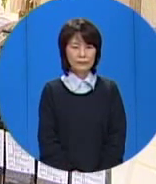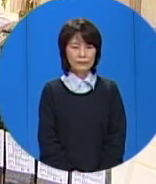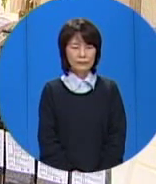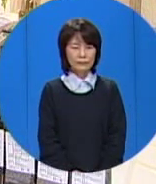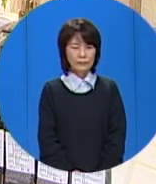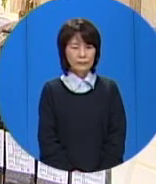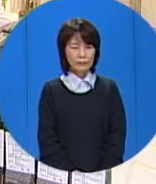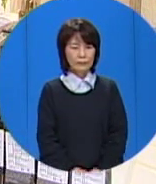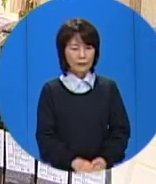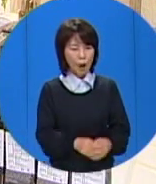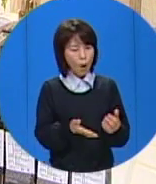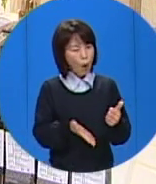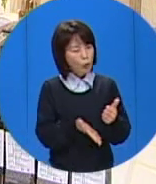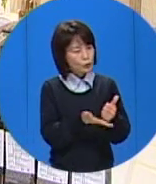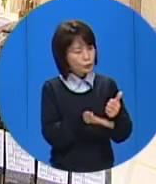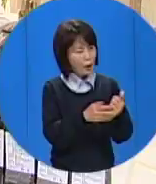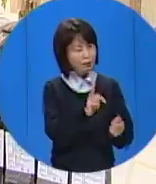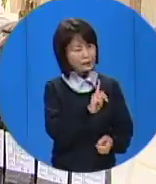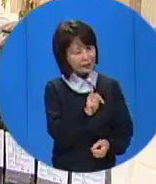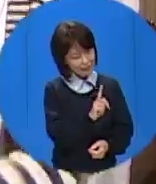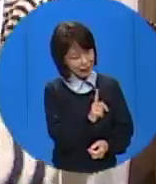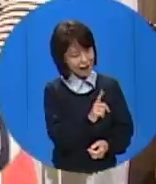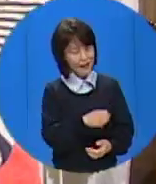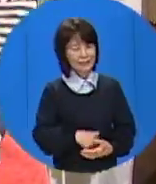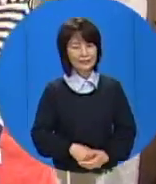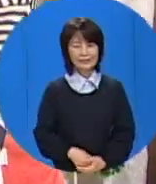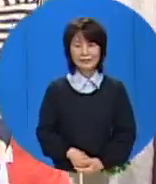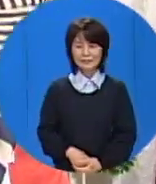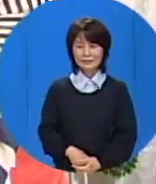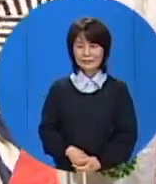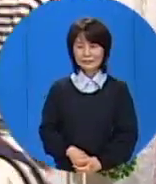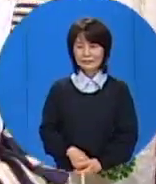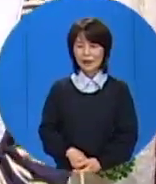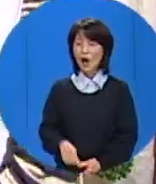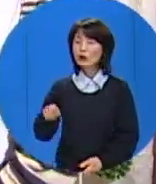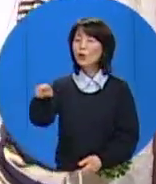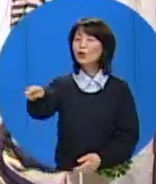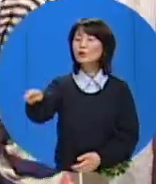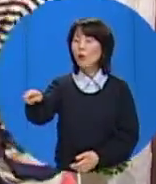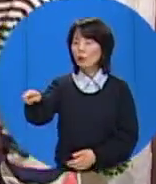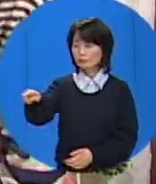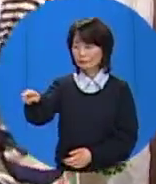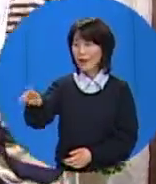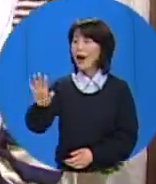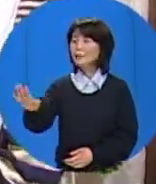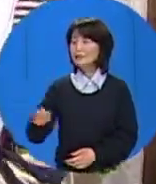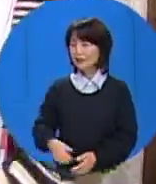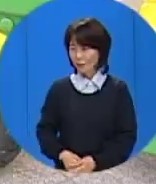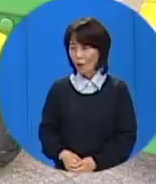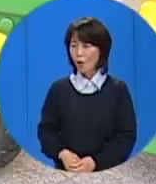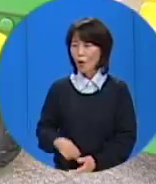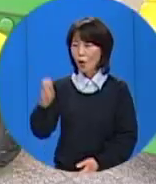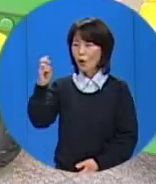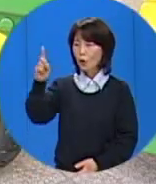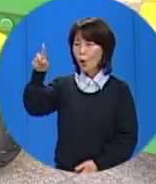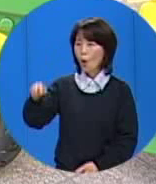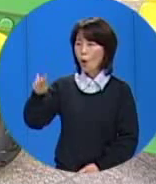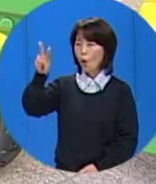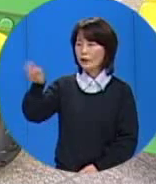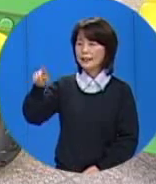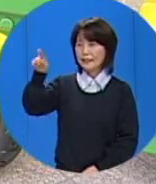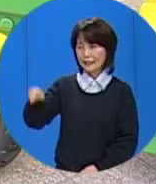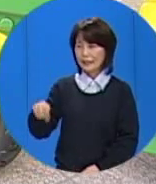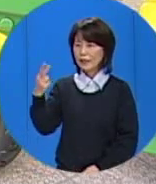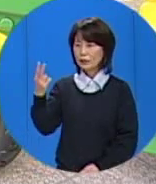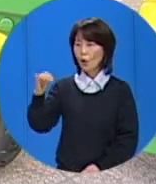中でもおすすめといえば何がありますか。 そうですね、店頭の方にもディスプレイさせていただいております。ロールトイズのショベル